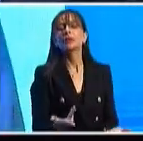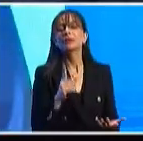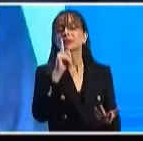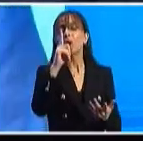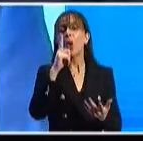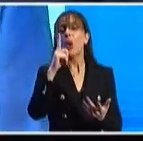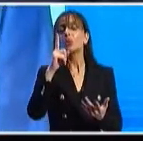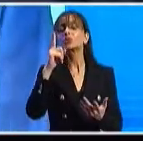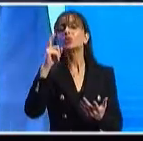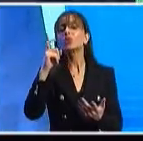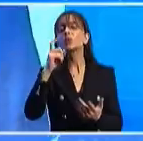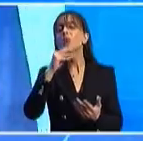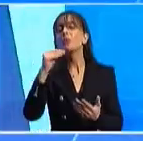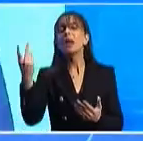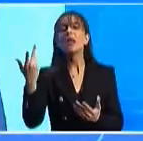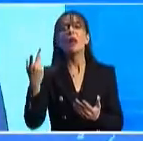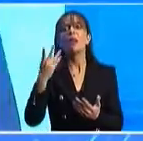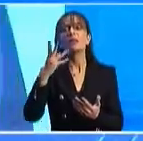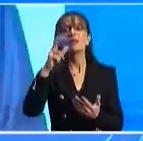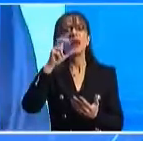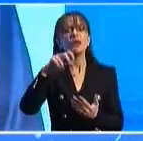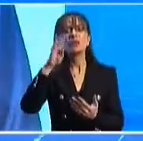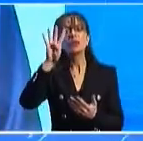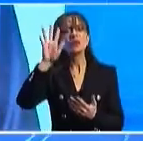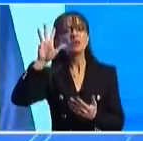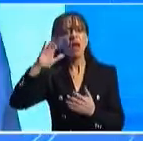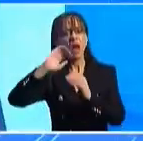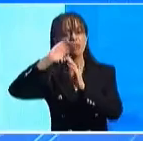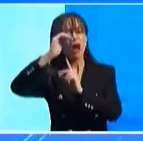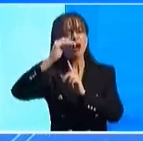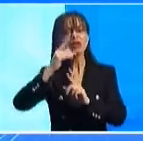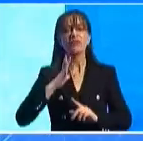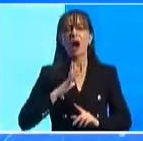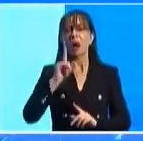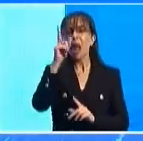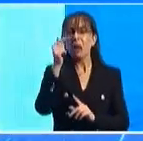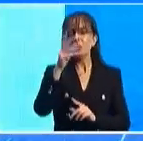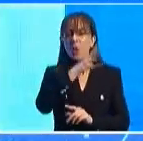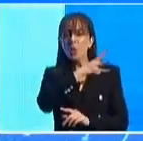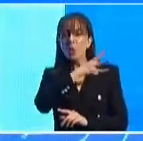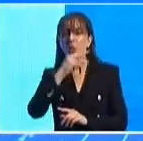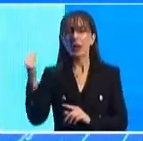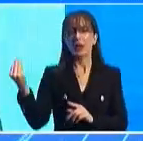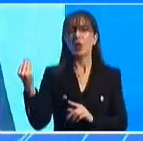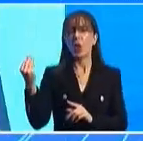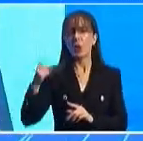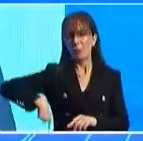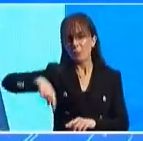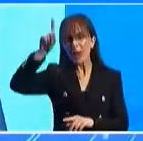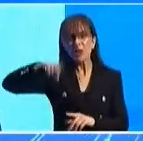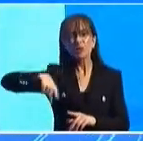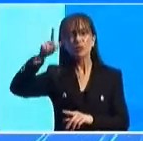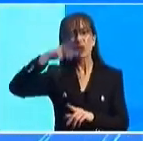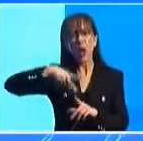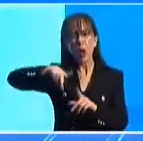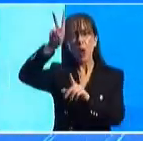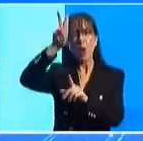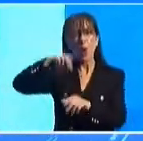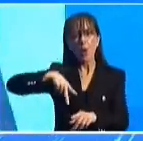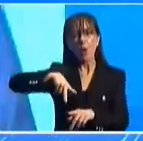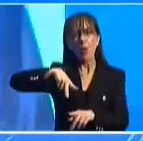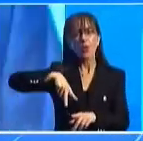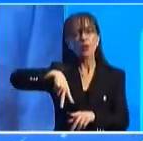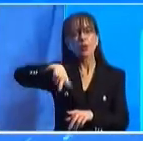19.845 taksimiz var. Ve bu taksiler günde 1,5 milyondan fazla yolcuya hizmet veriyor. Ama bu sayıya baktığınızda